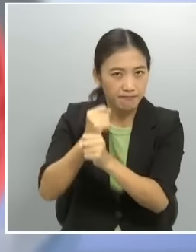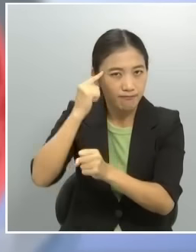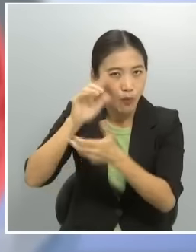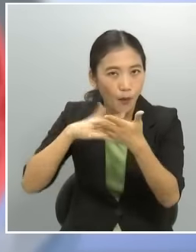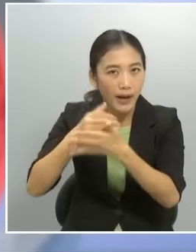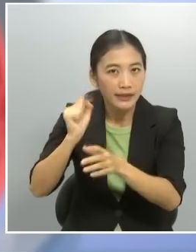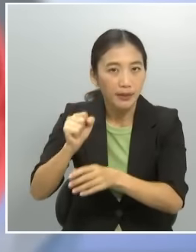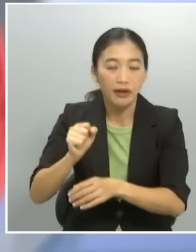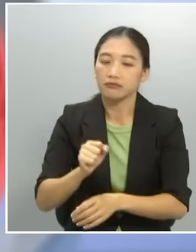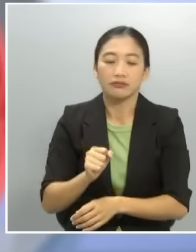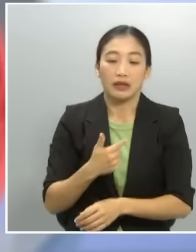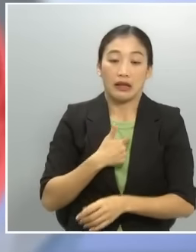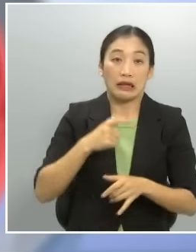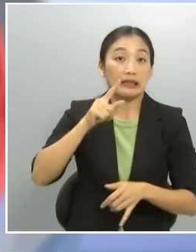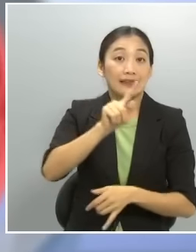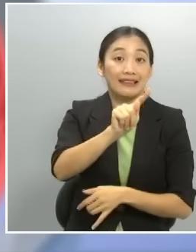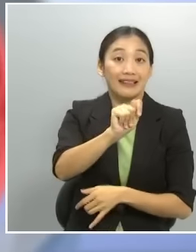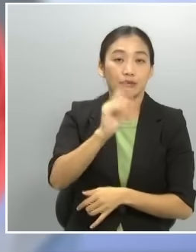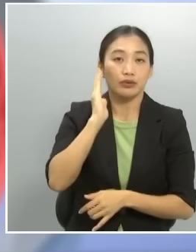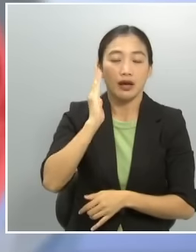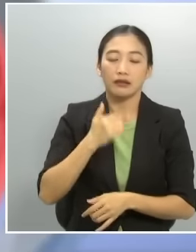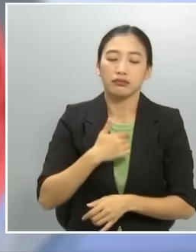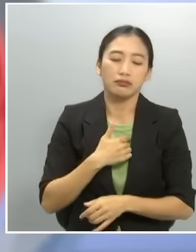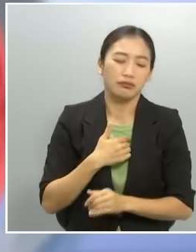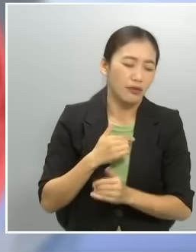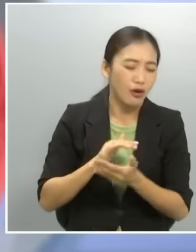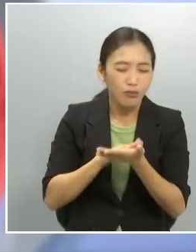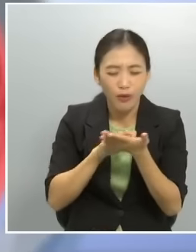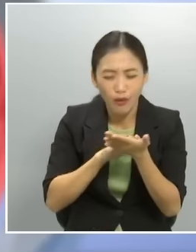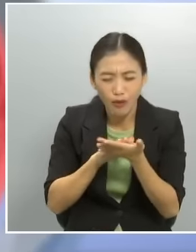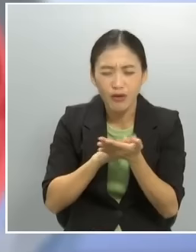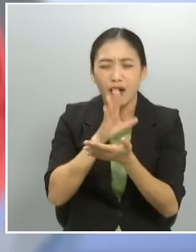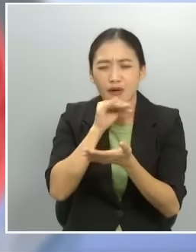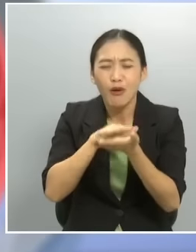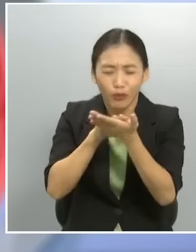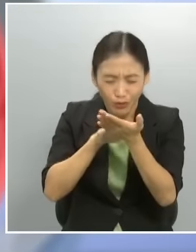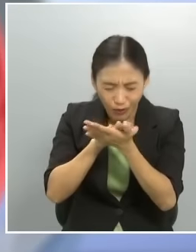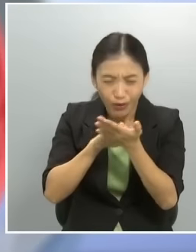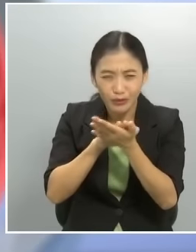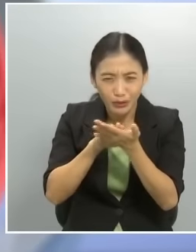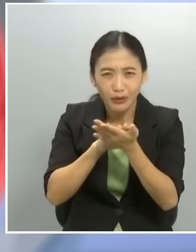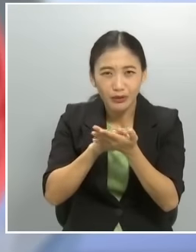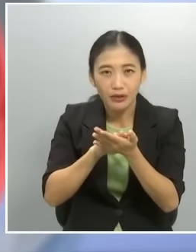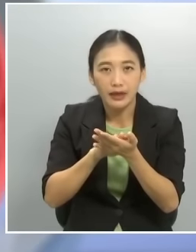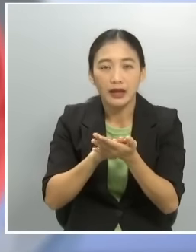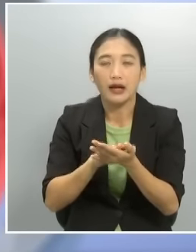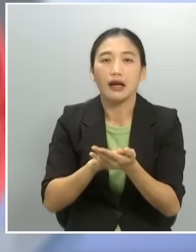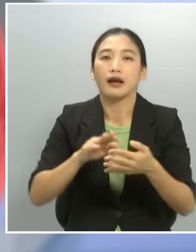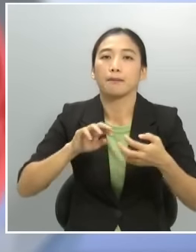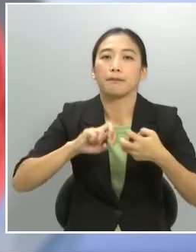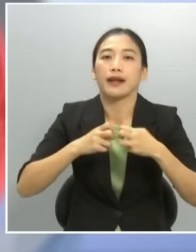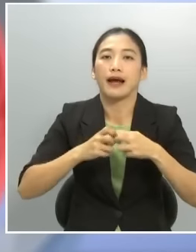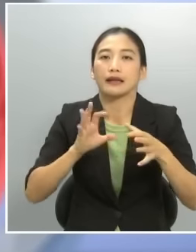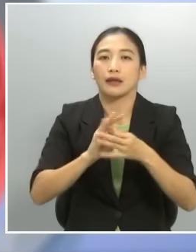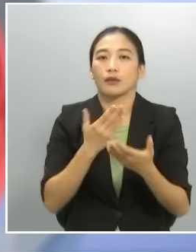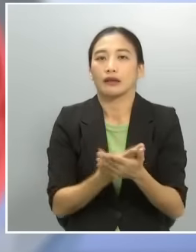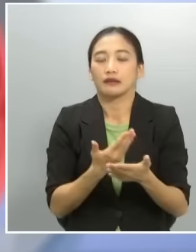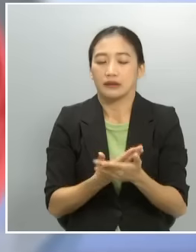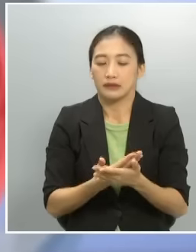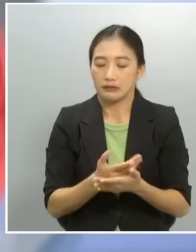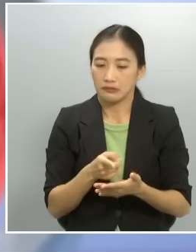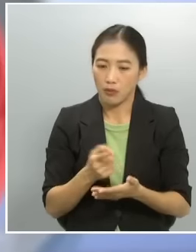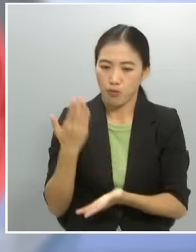ษนะ ค่ะ ติ๊กติดปัญหาเรื่องการเงินไม่รู้ไปเล่นพนันอีกหรือเปล่าเพราะว่าเคยมีประวัติ ใช่ ไหม